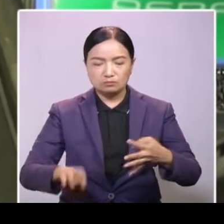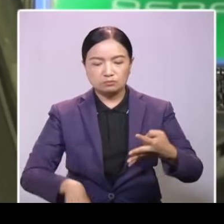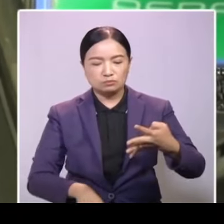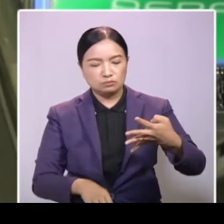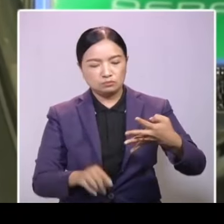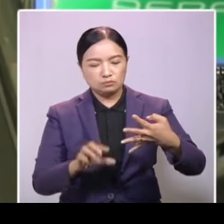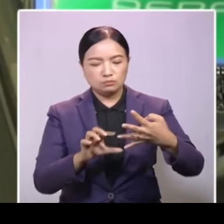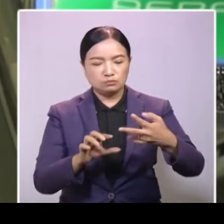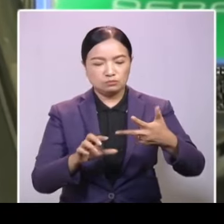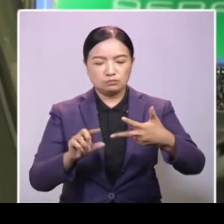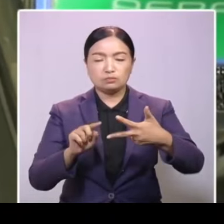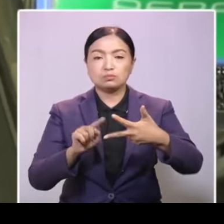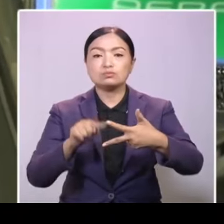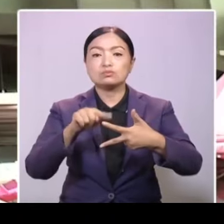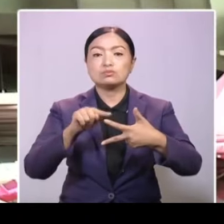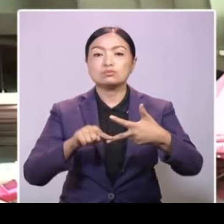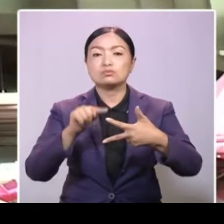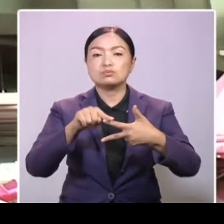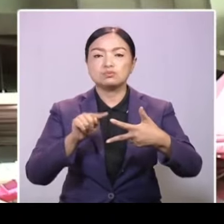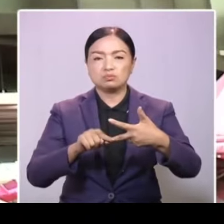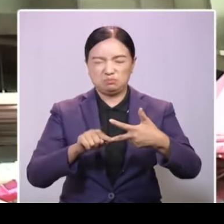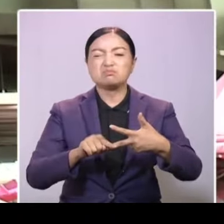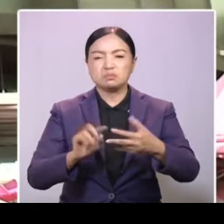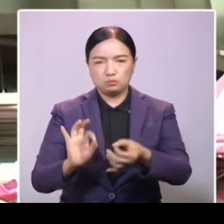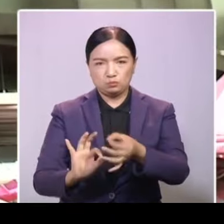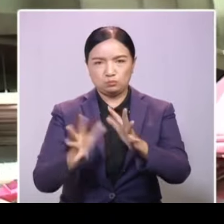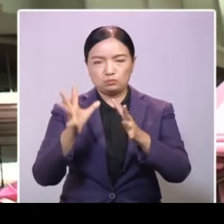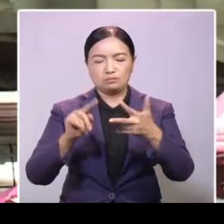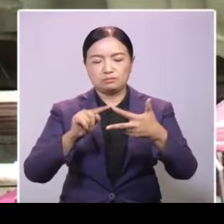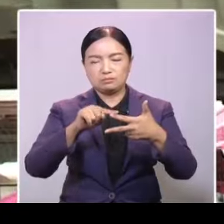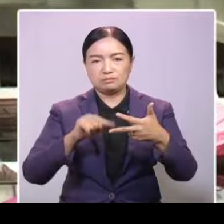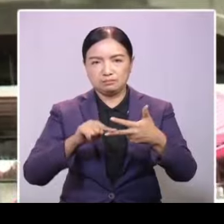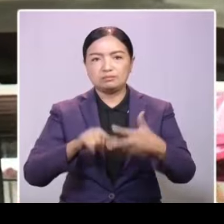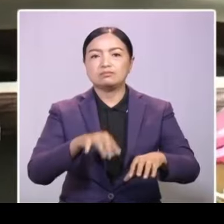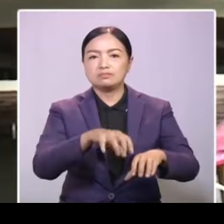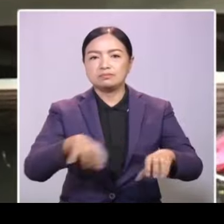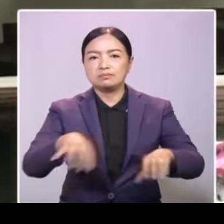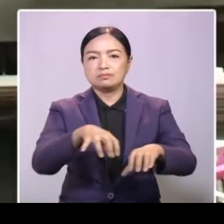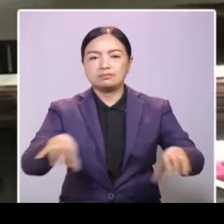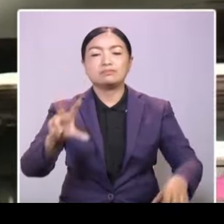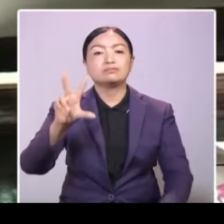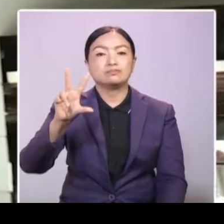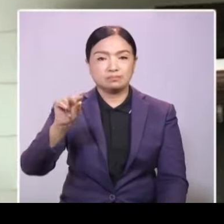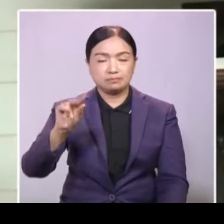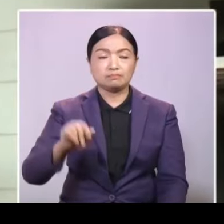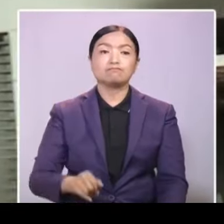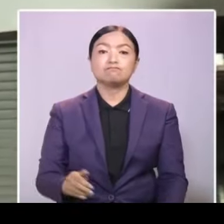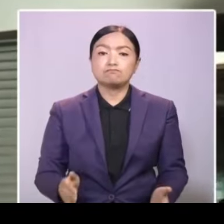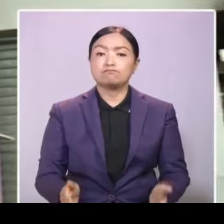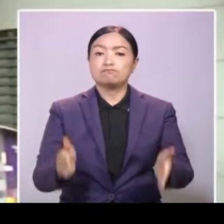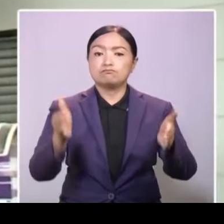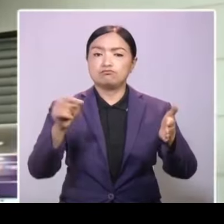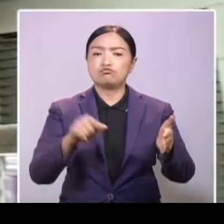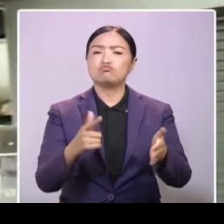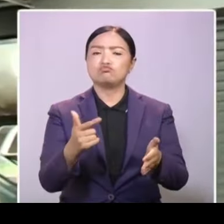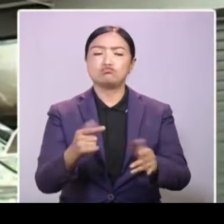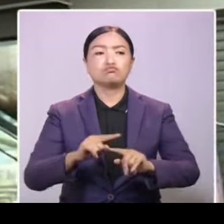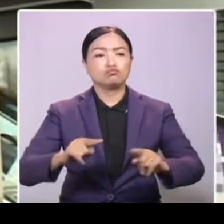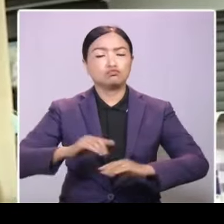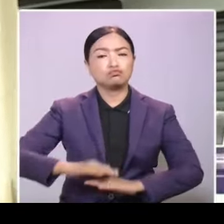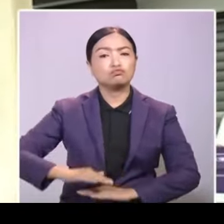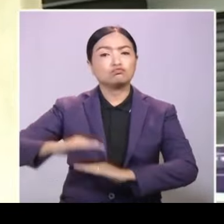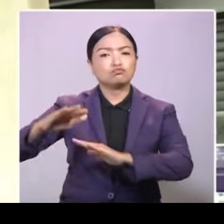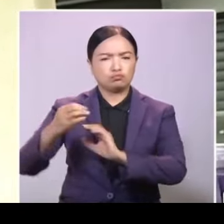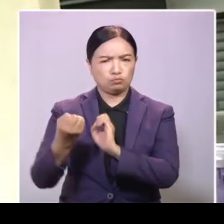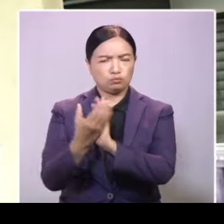ผลกระทบส่วนสภาพอาคารนะยังแข็งแรงดีนะมีบางส่วนที่ได้รับผลกระทบอย่างเช่นบันไดเลื่อนลิ